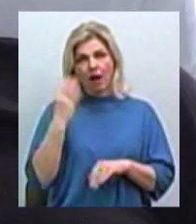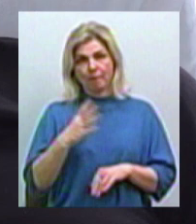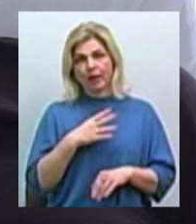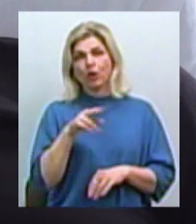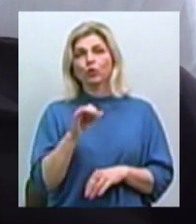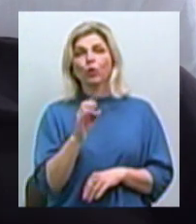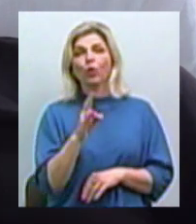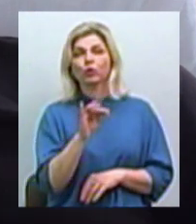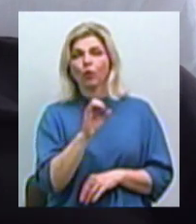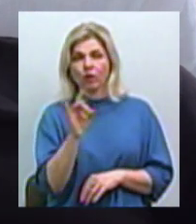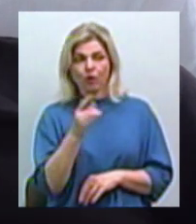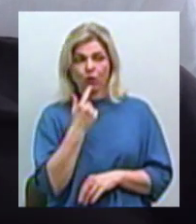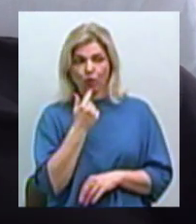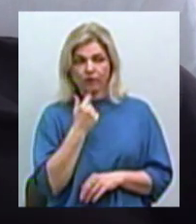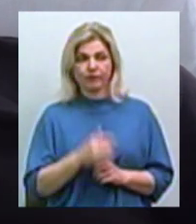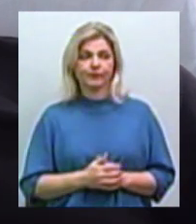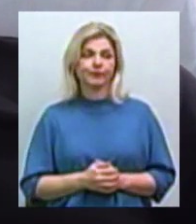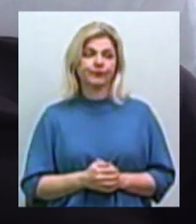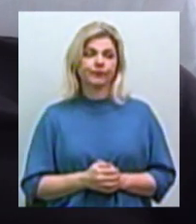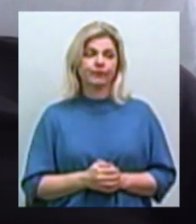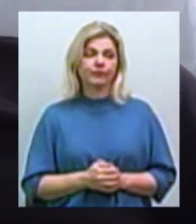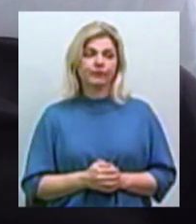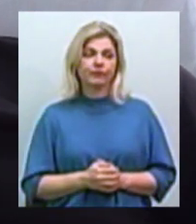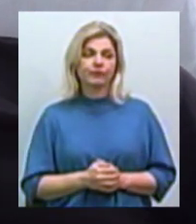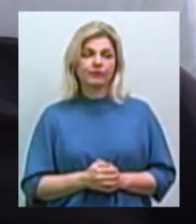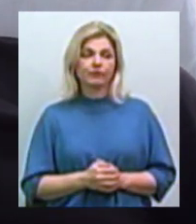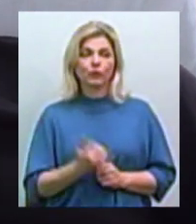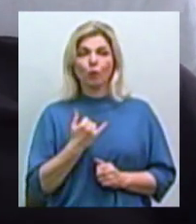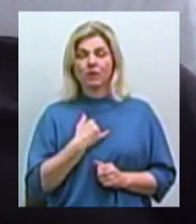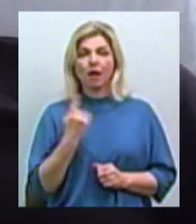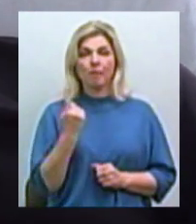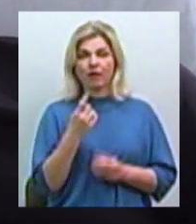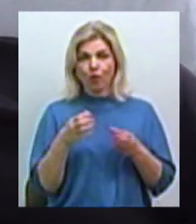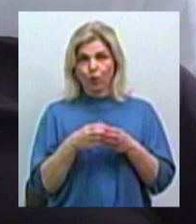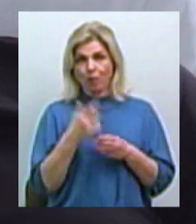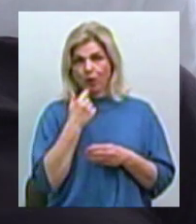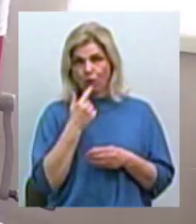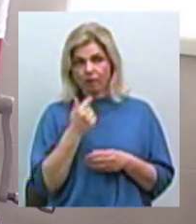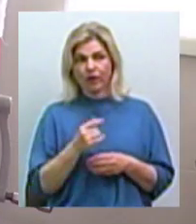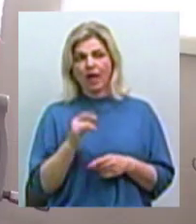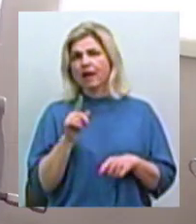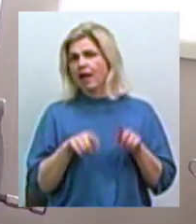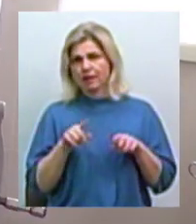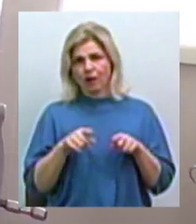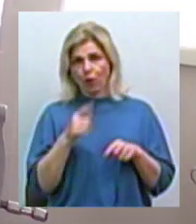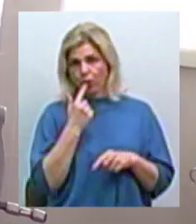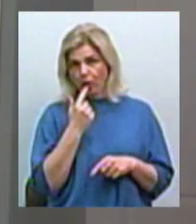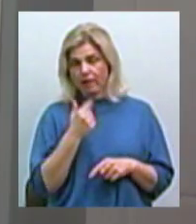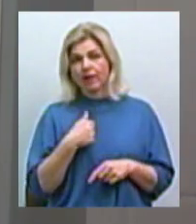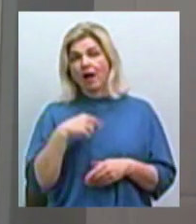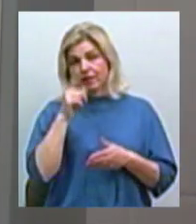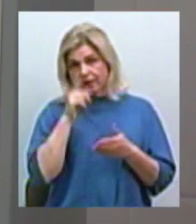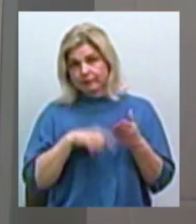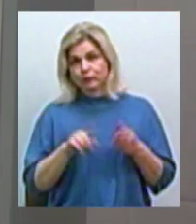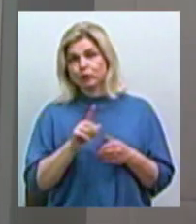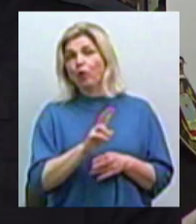крові. У мене рідка група крові, перша отрицательна. рідка кров. Я надію, що моя кров